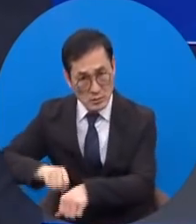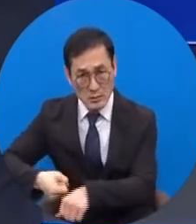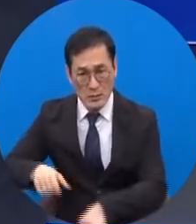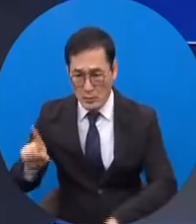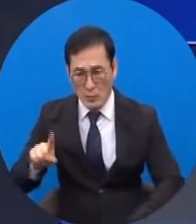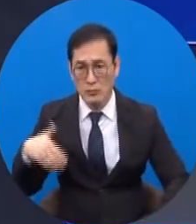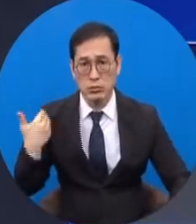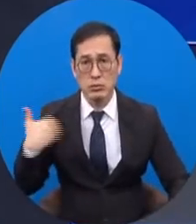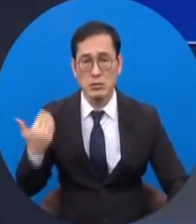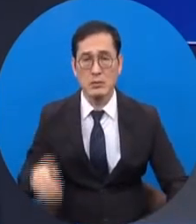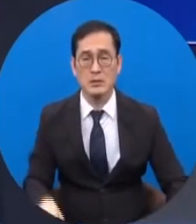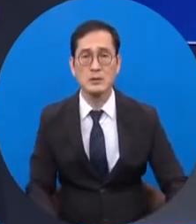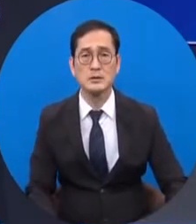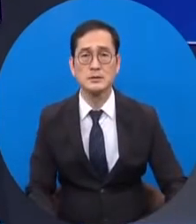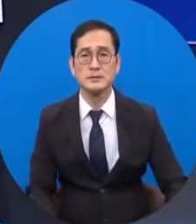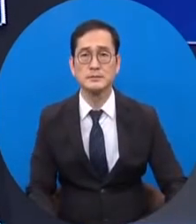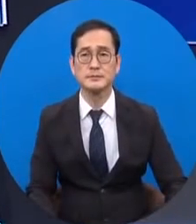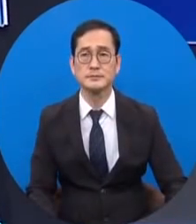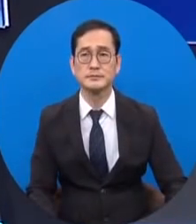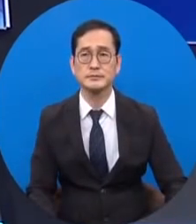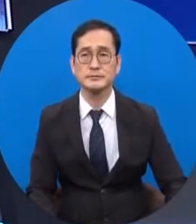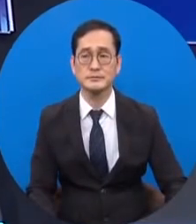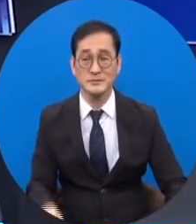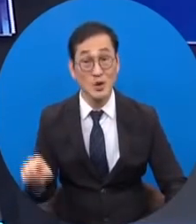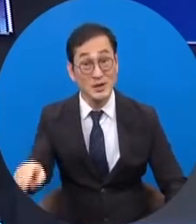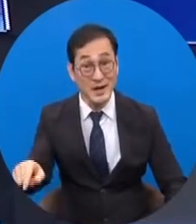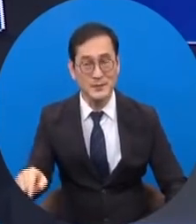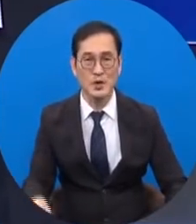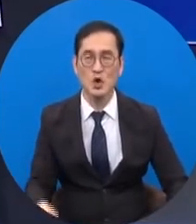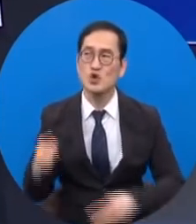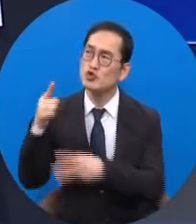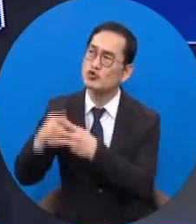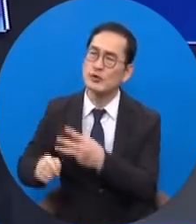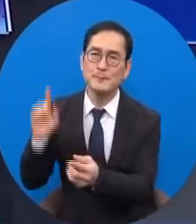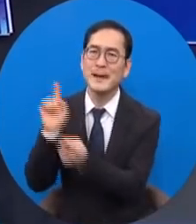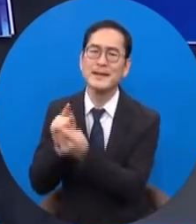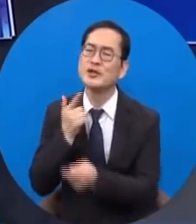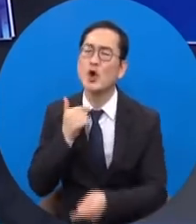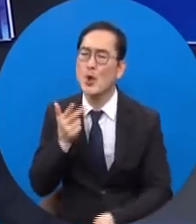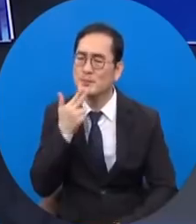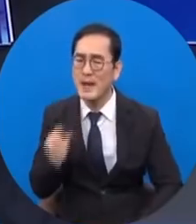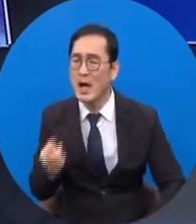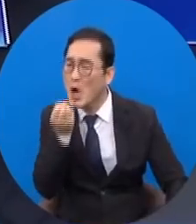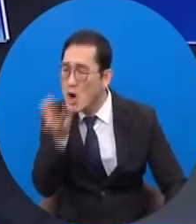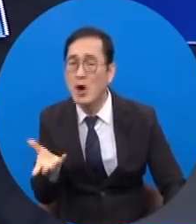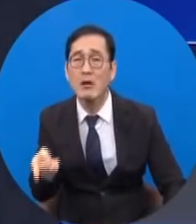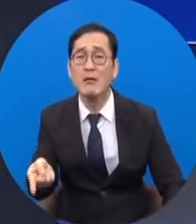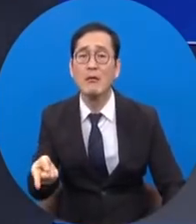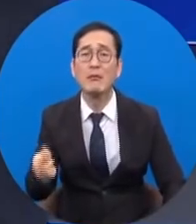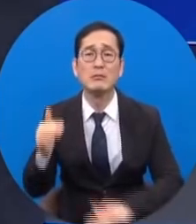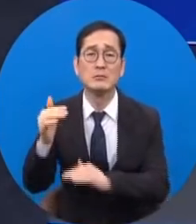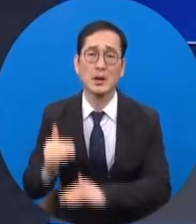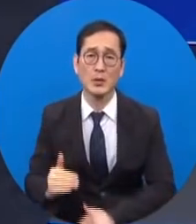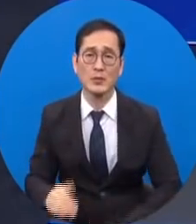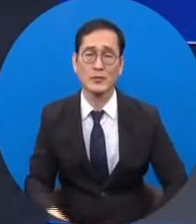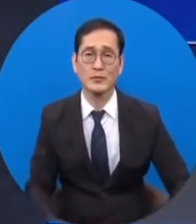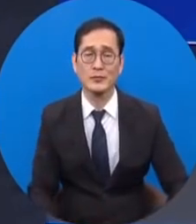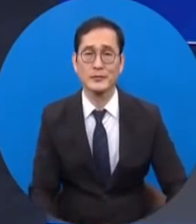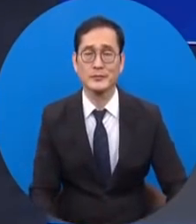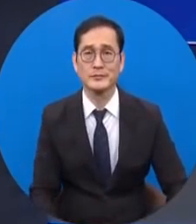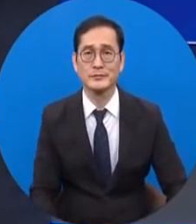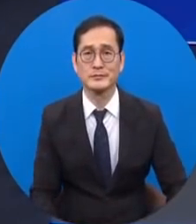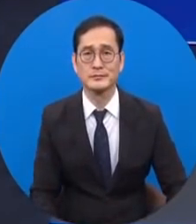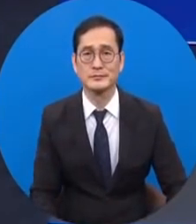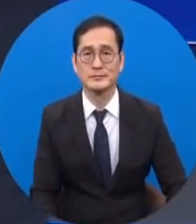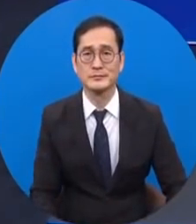당시 윤석열 검사는 만난 적도 없다는 조모 씨의 검찰 진술조서 도 공개를 했습니다 그러면서